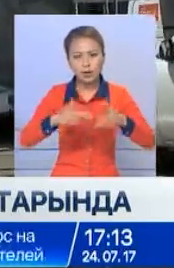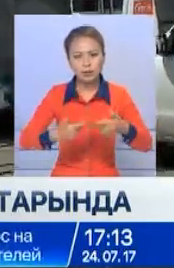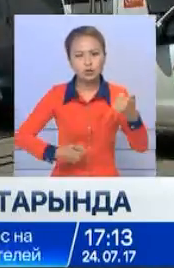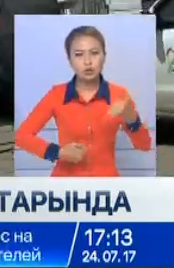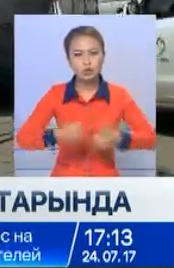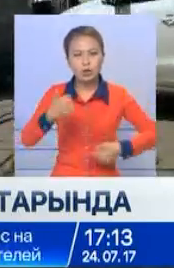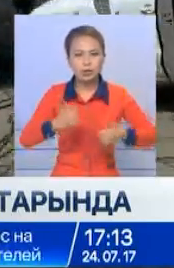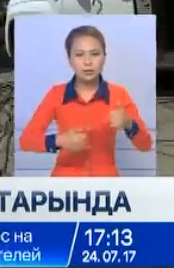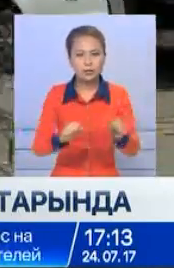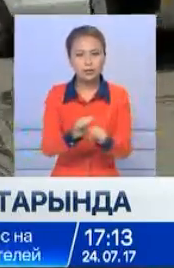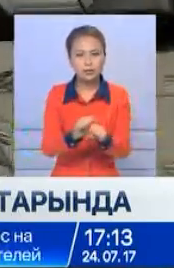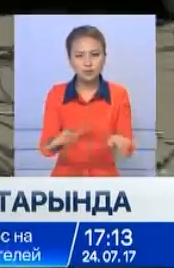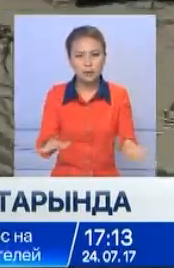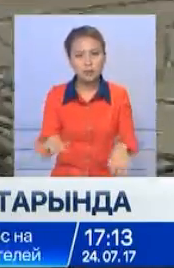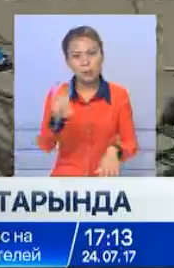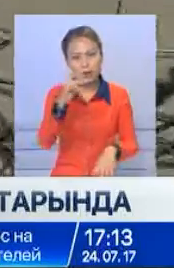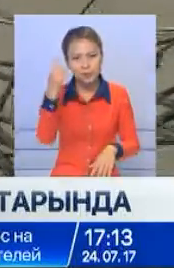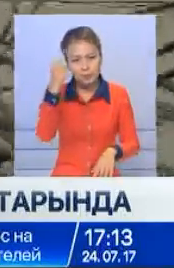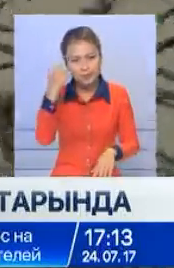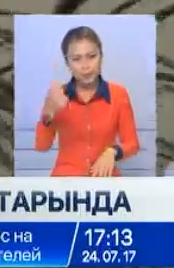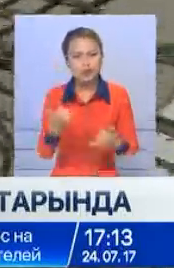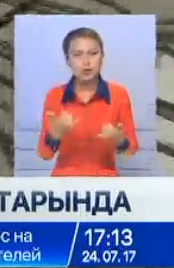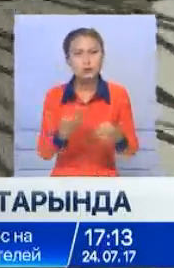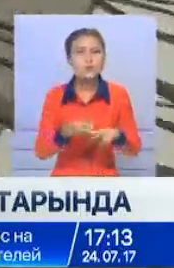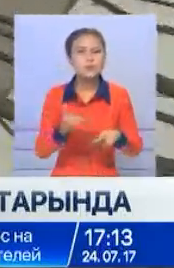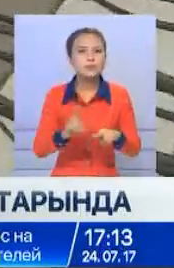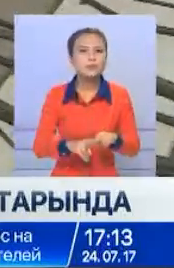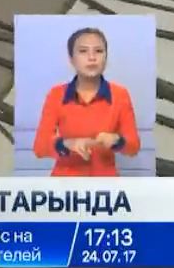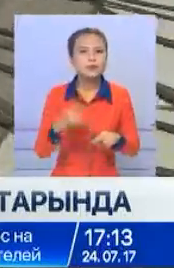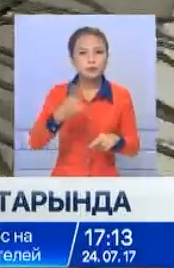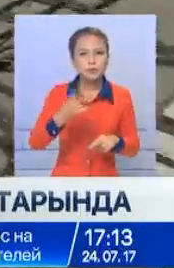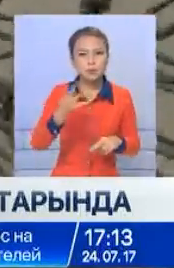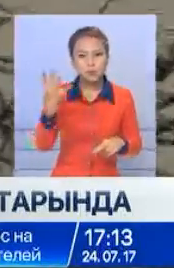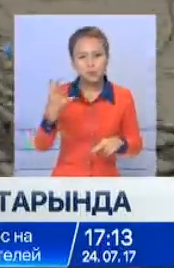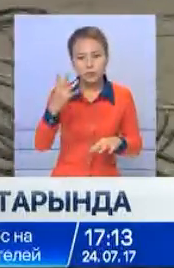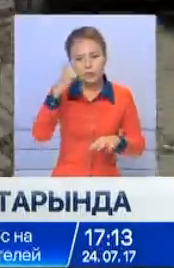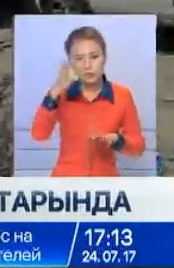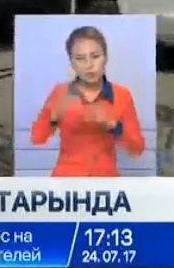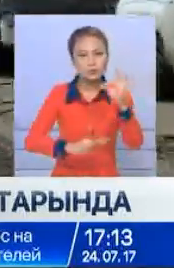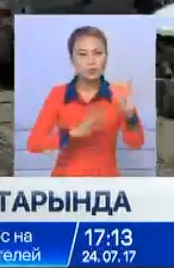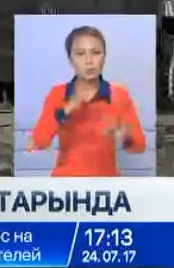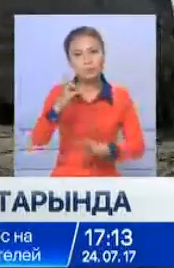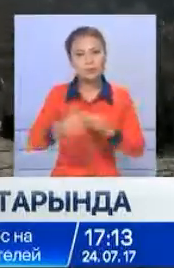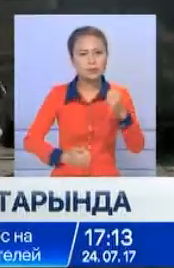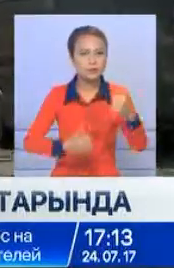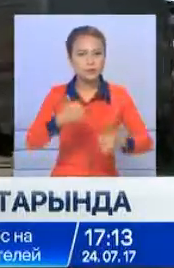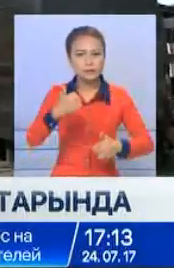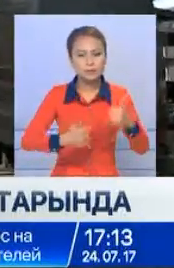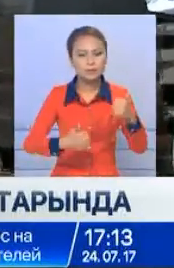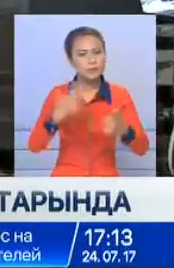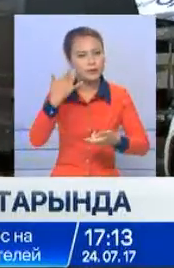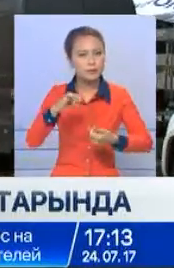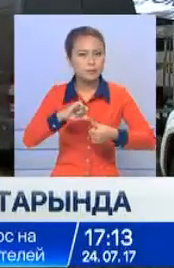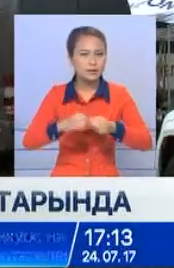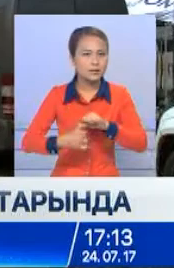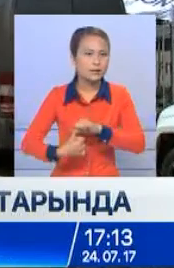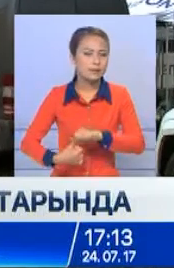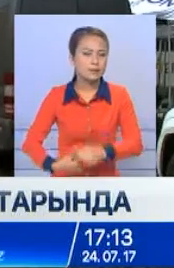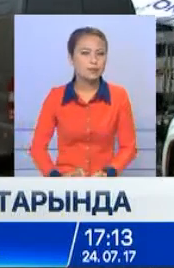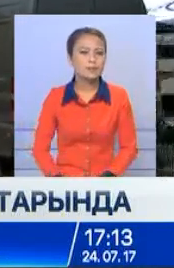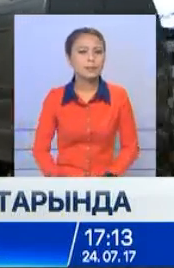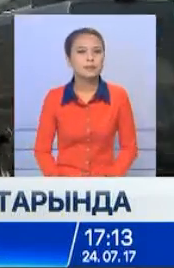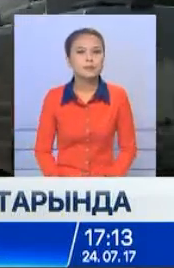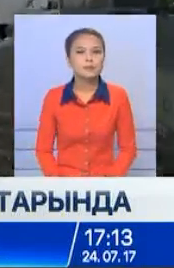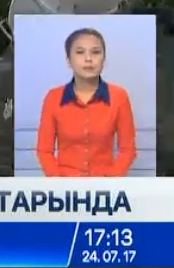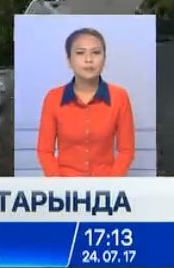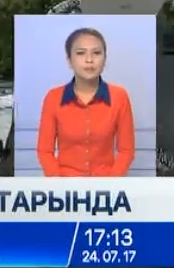жарысты таратып жатқан анық. Және олардың ішінде тіпті 24 сағат бойы осы жарыстан ақпарат таратып жатқандар да жоқ емес.